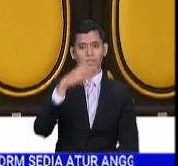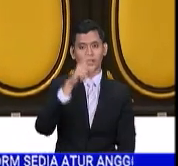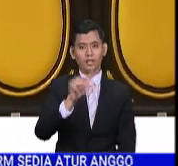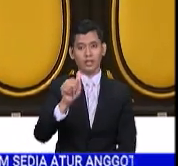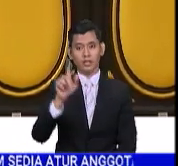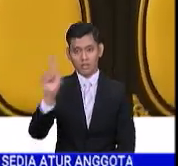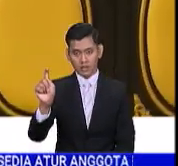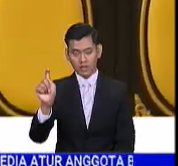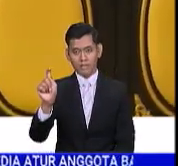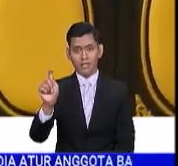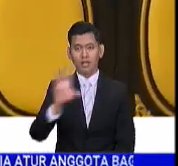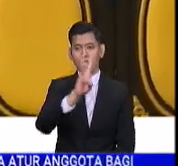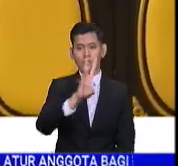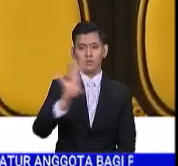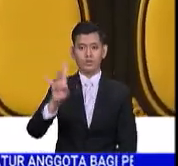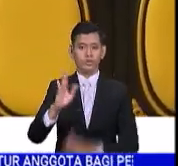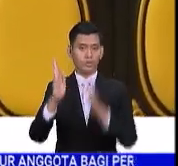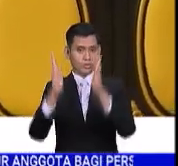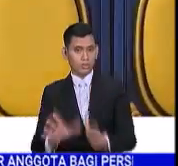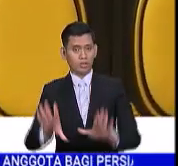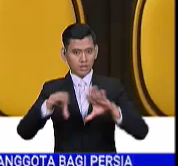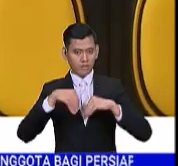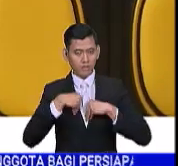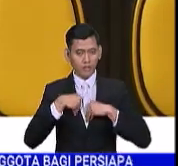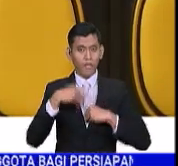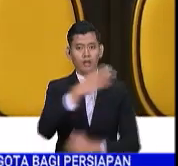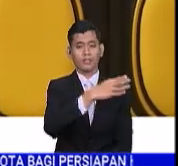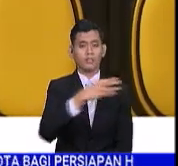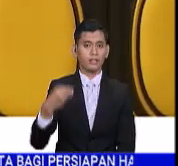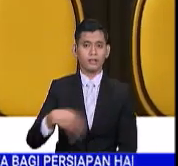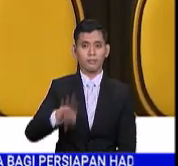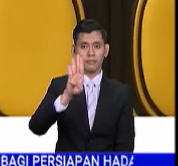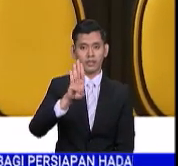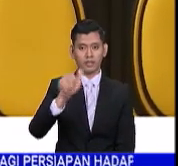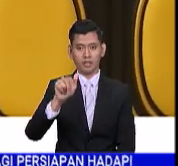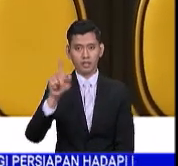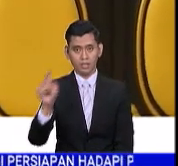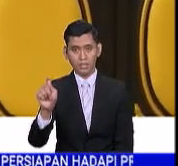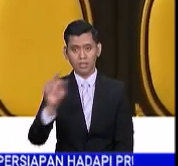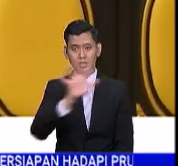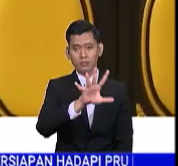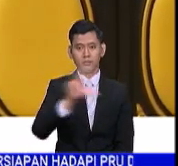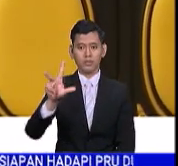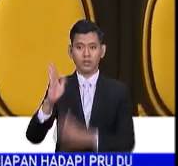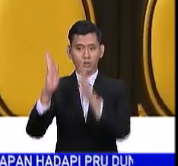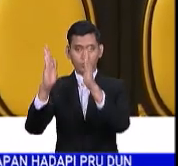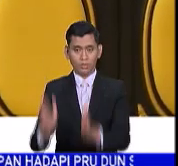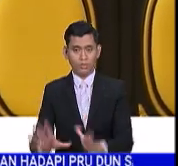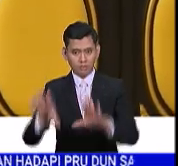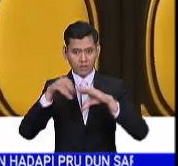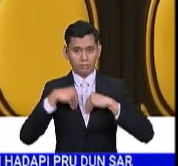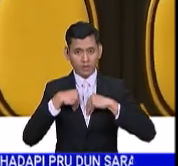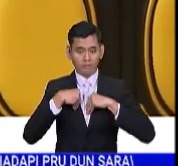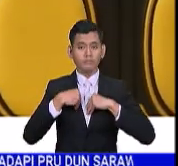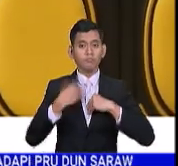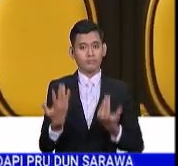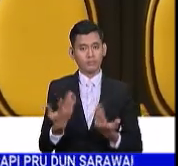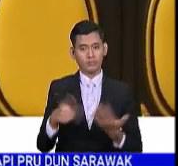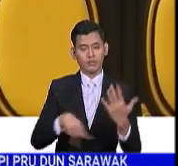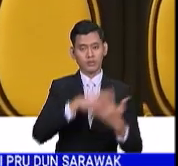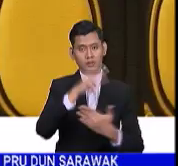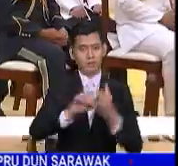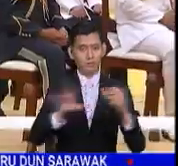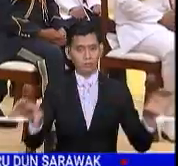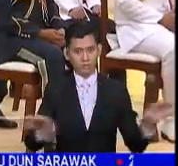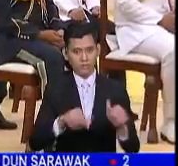JYJ 67 penerima dan bentar Aa ganteng three bieti 53 penerima istiadat dilaksanakan dengan